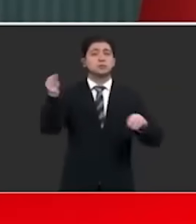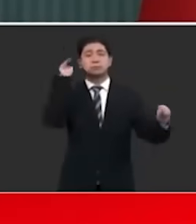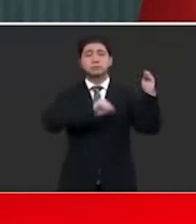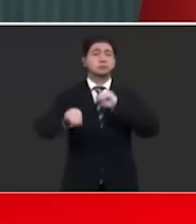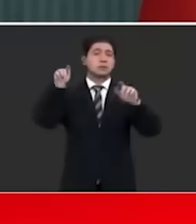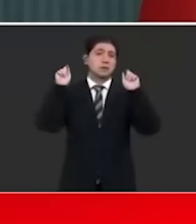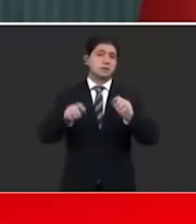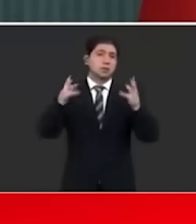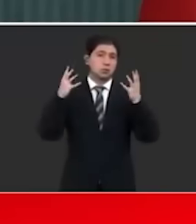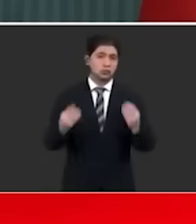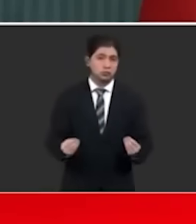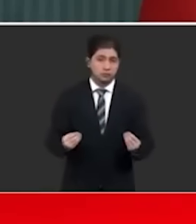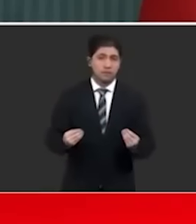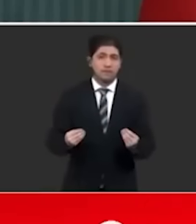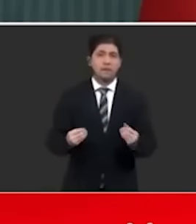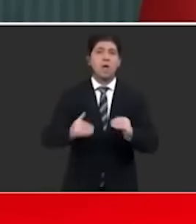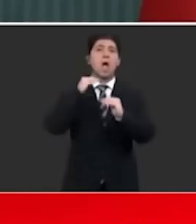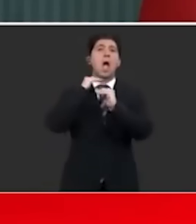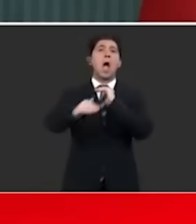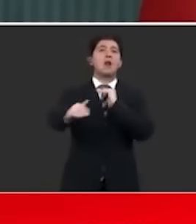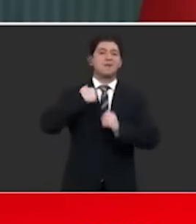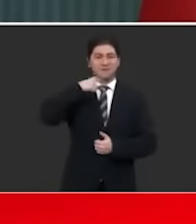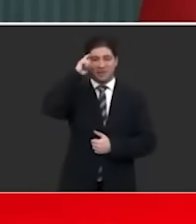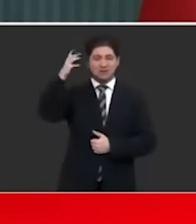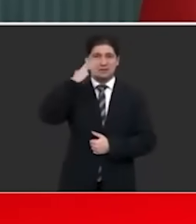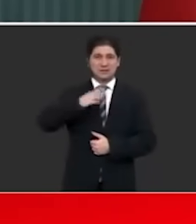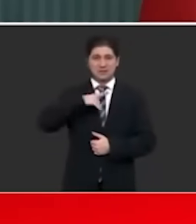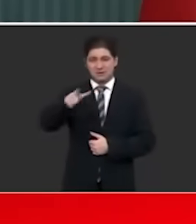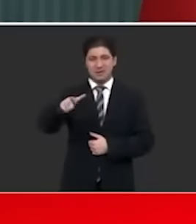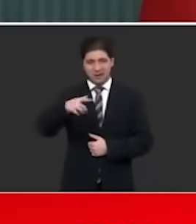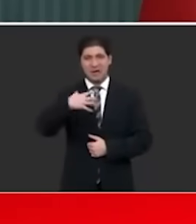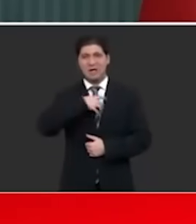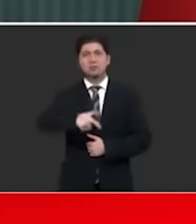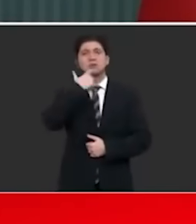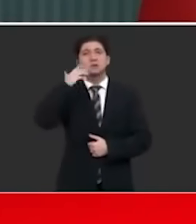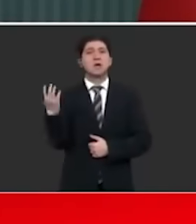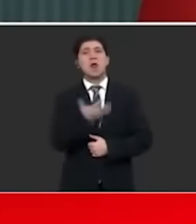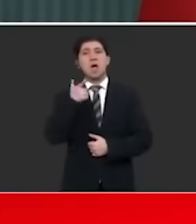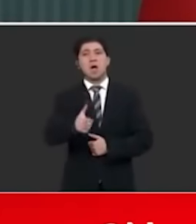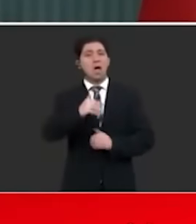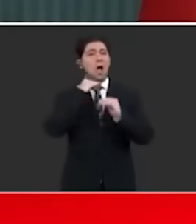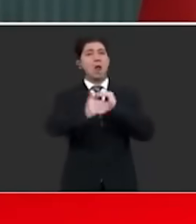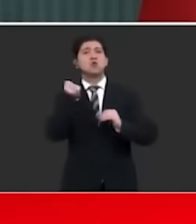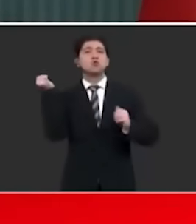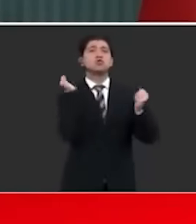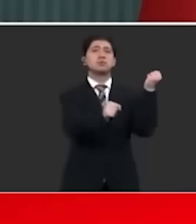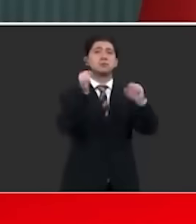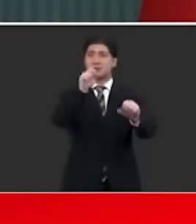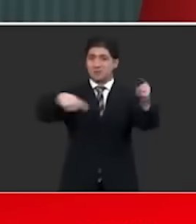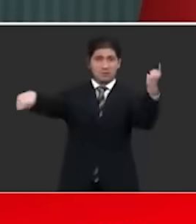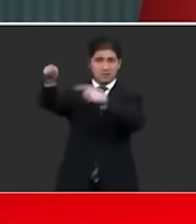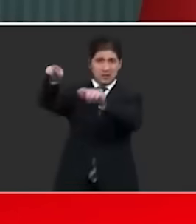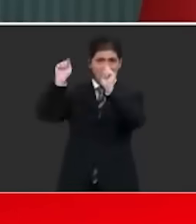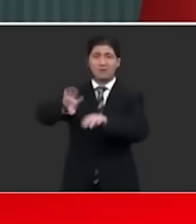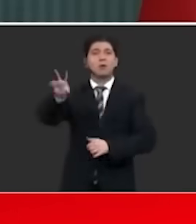aldık. Halkçılık maskesi altında yıllardır bu ülkede halk düşmanlığı yapanlar bilmese